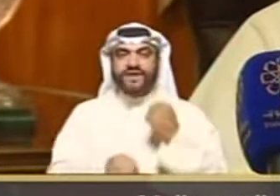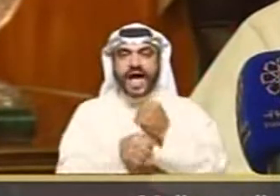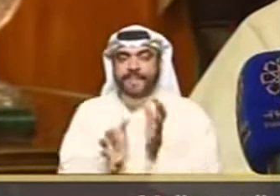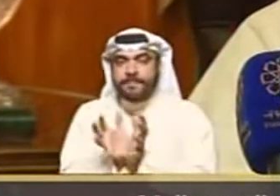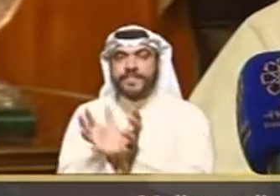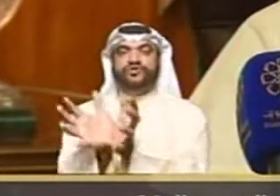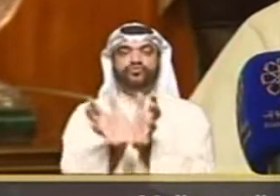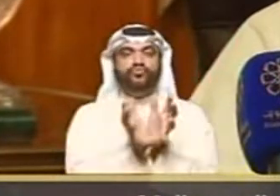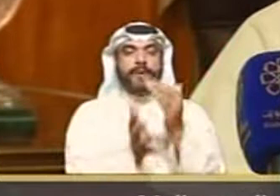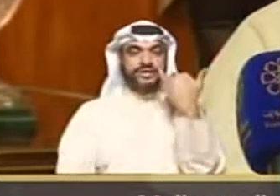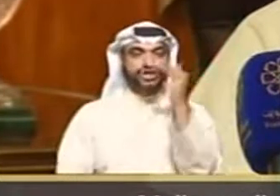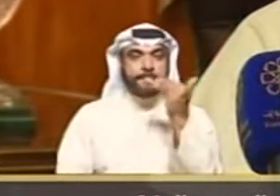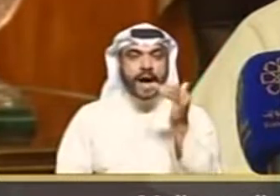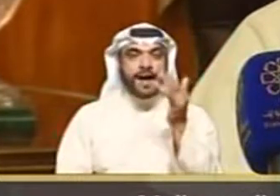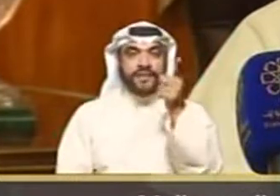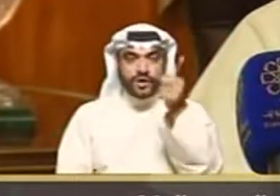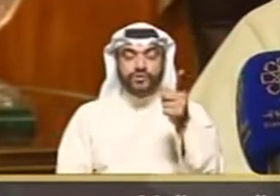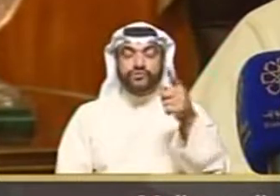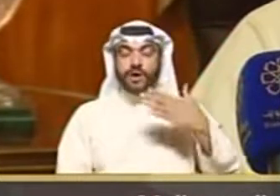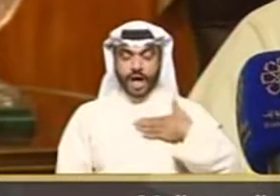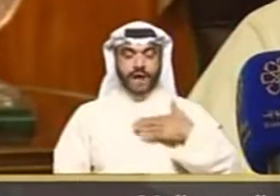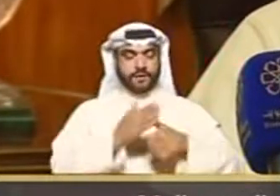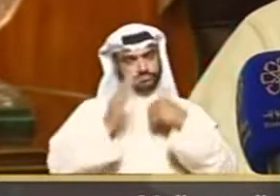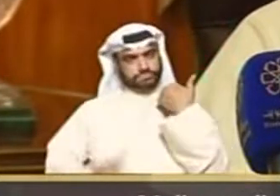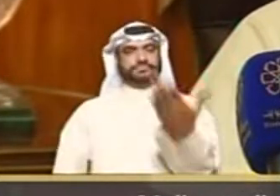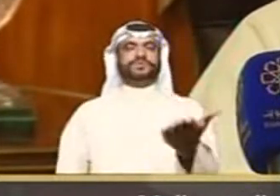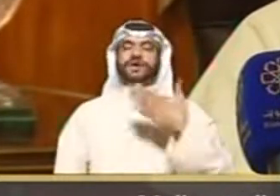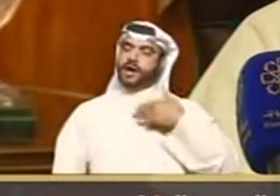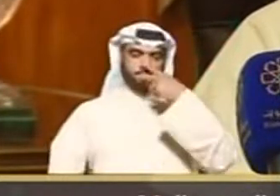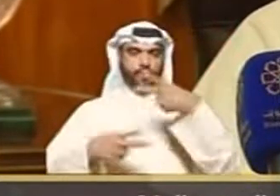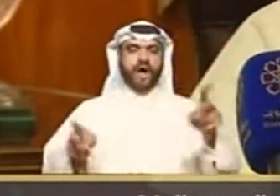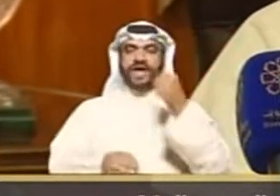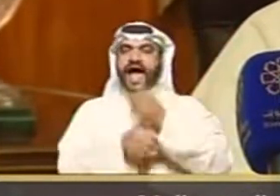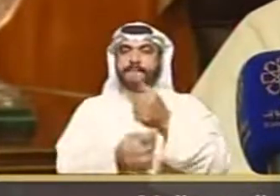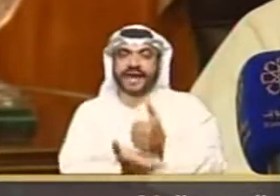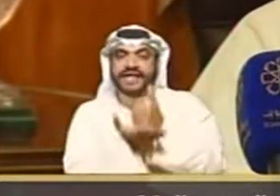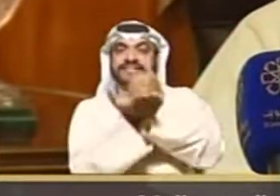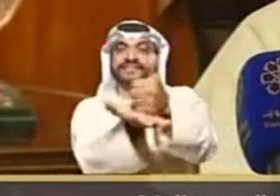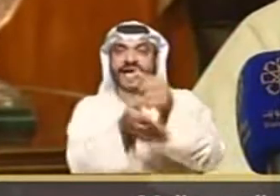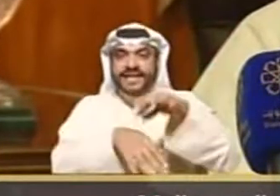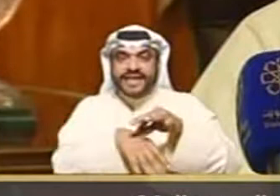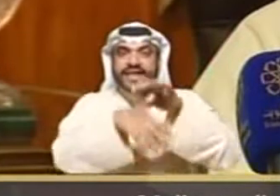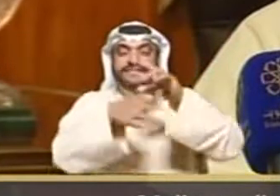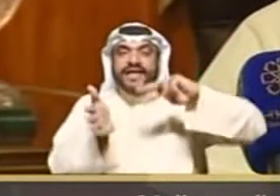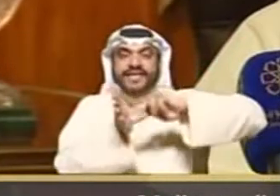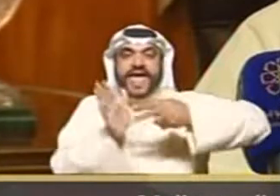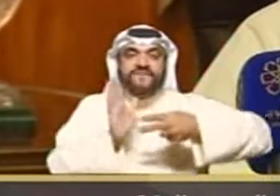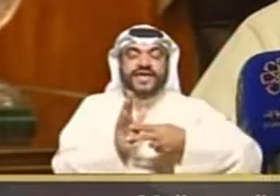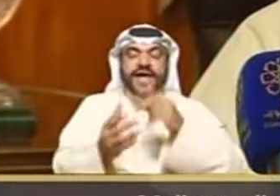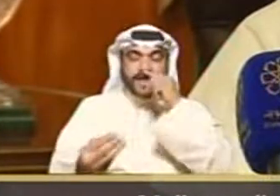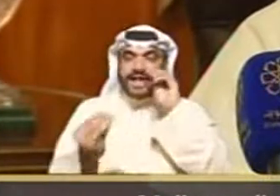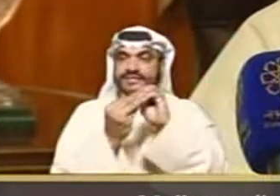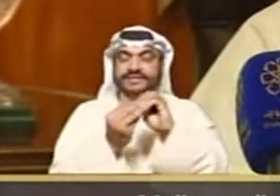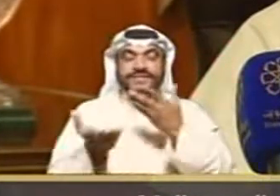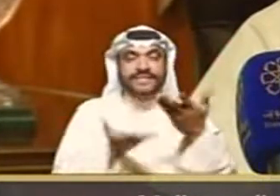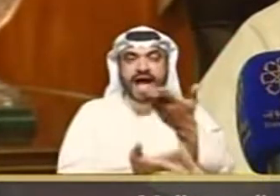مجموعة من الشباب ومن أصحاب المبادرات التطوعية والإنسانية على كيفية التعامل